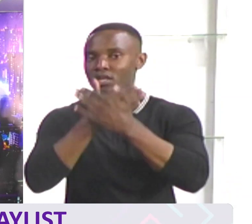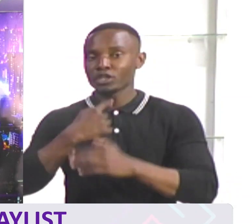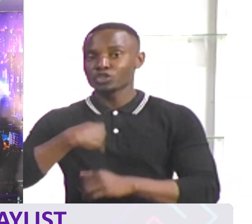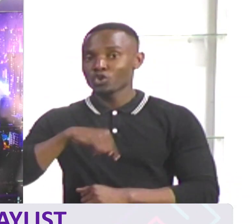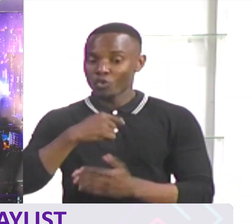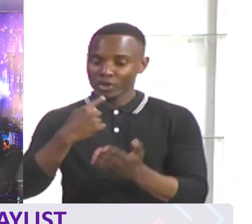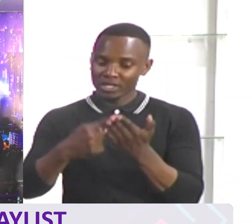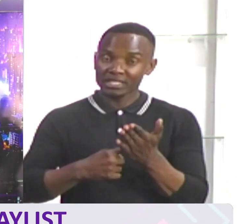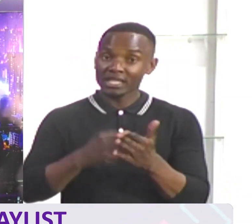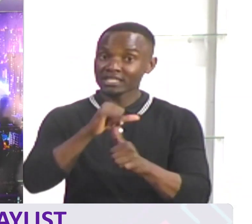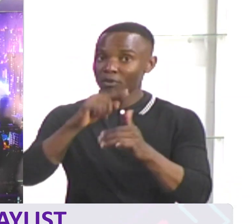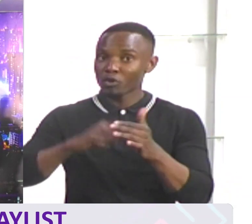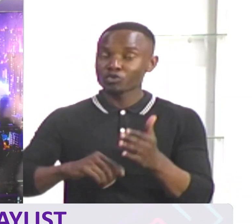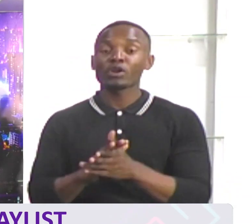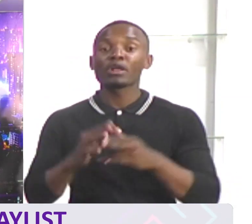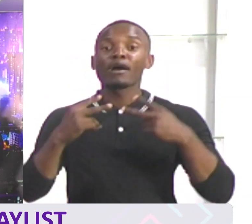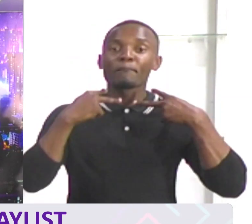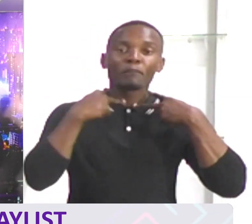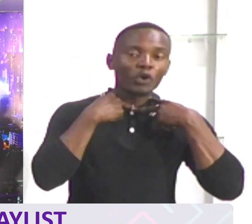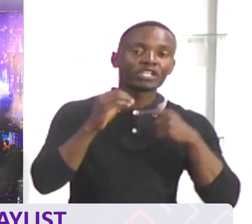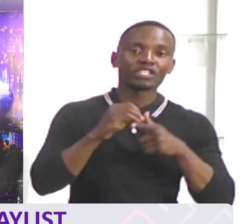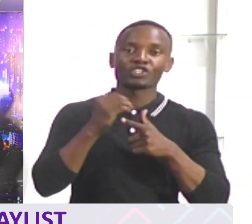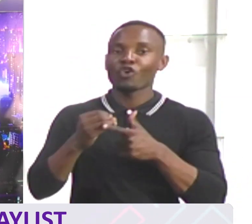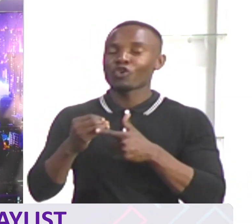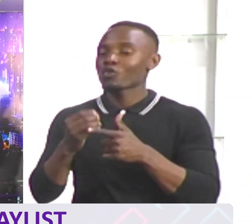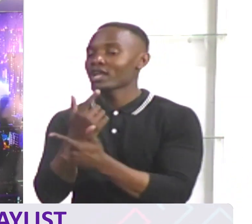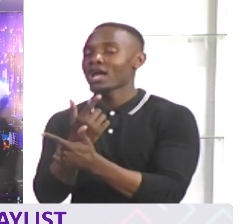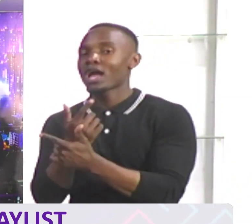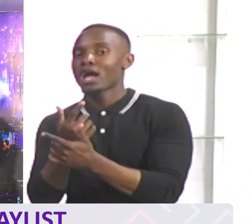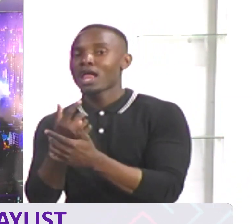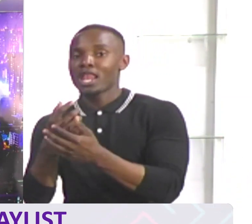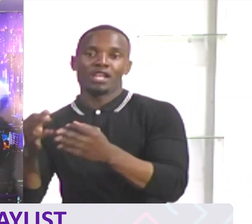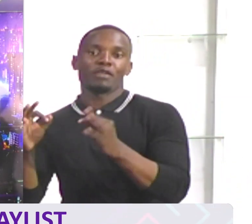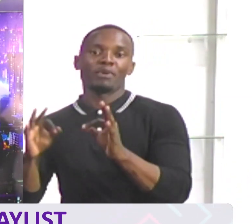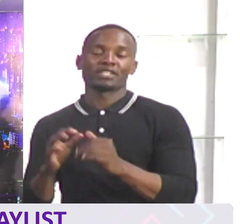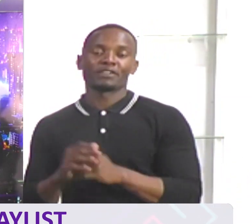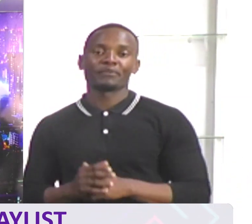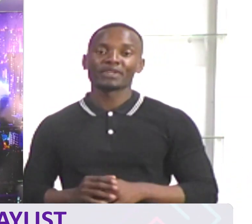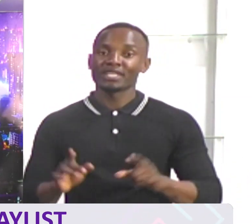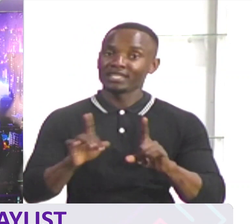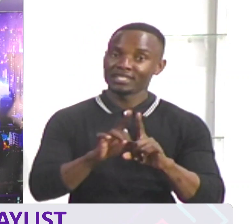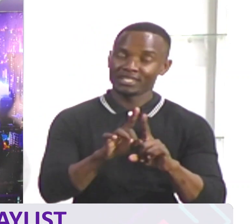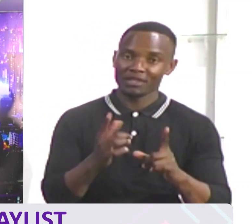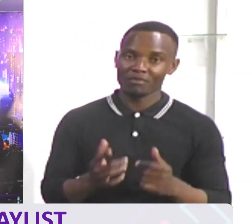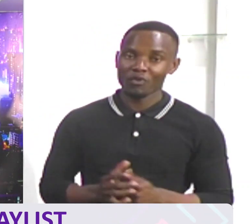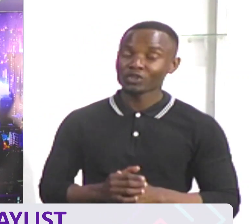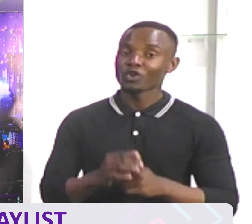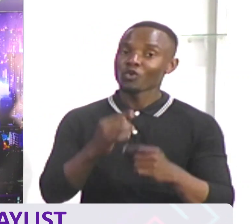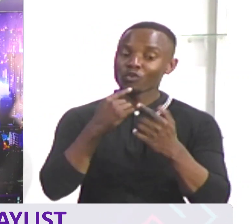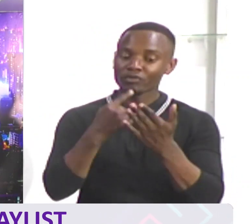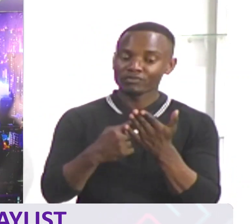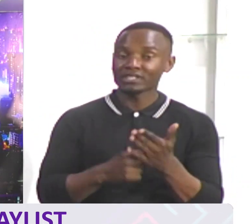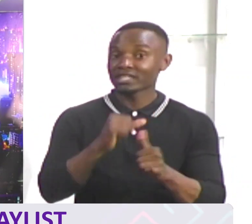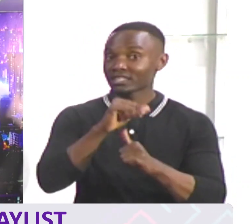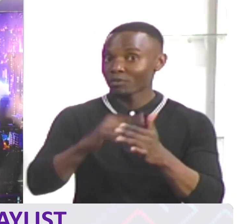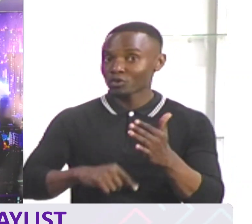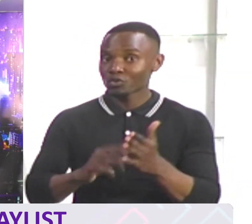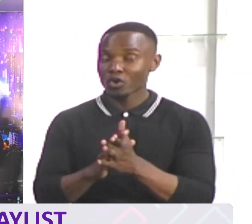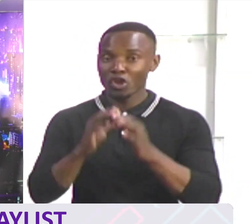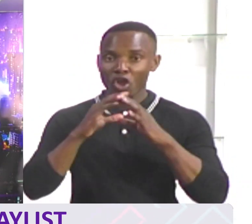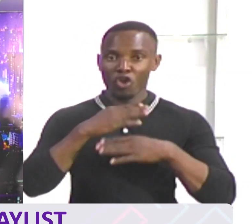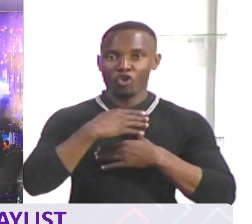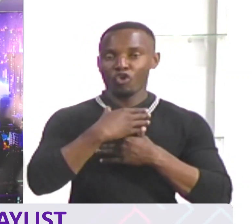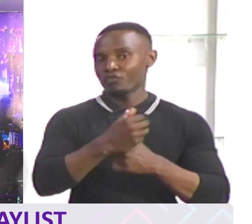or liberty. Na kitu moja kana tuna nataka nikuulize, unajua? Oda kuna story when msema tu story ya confidence. Sawa? Tunasema you know one